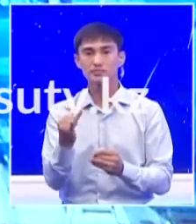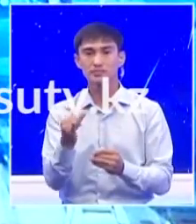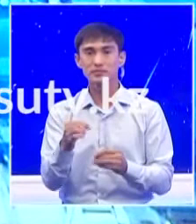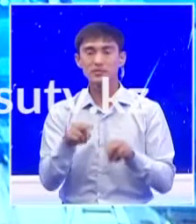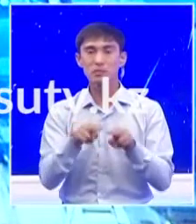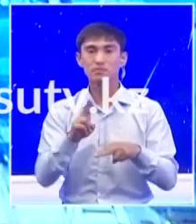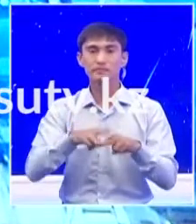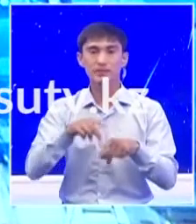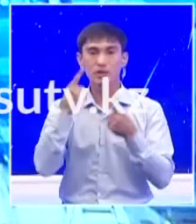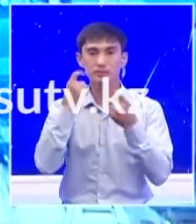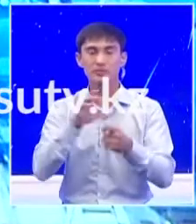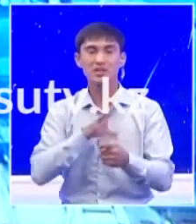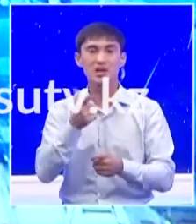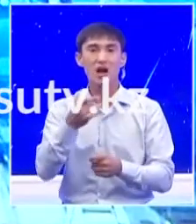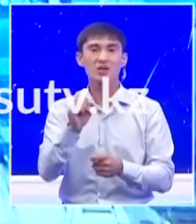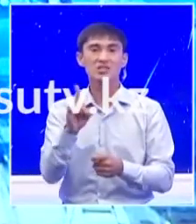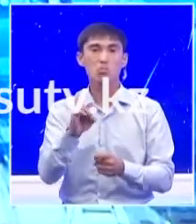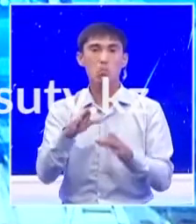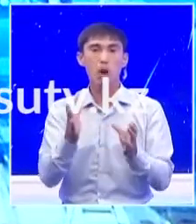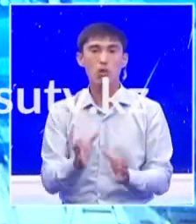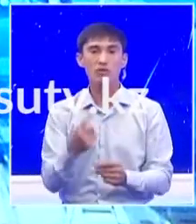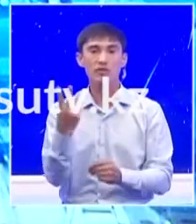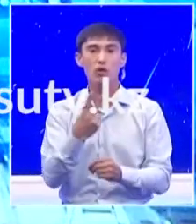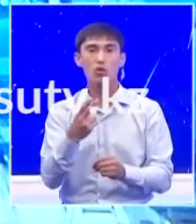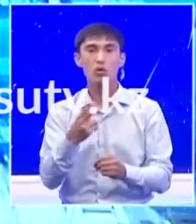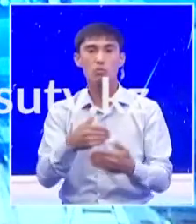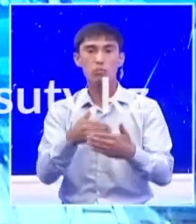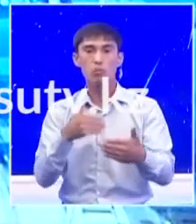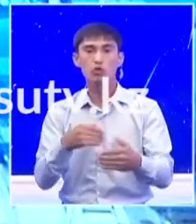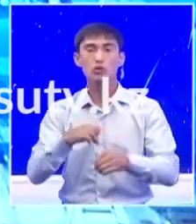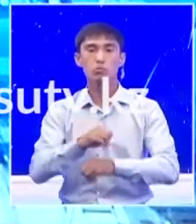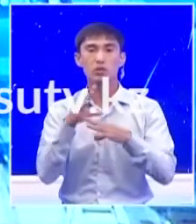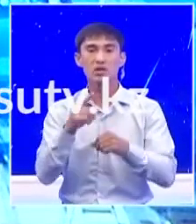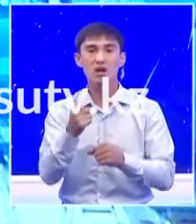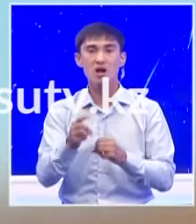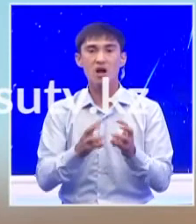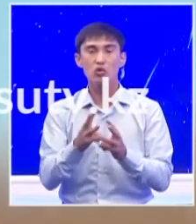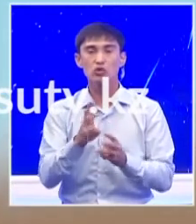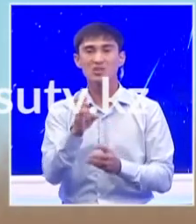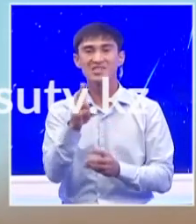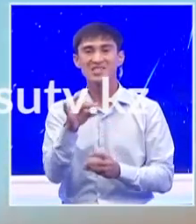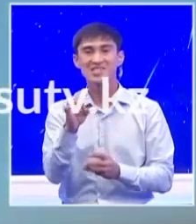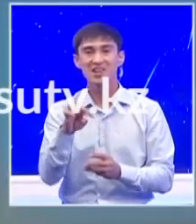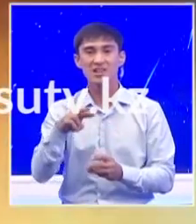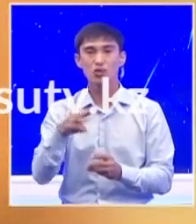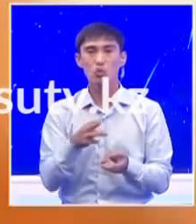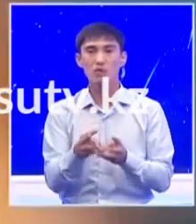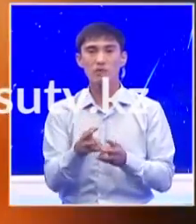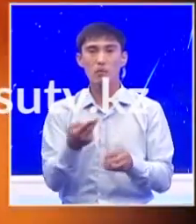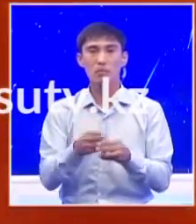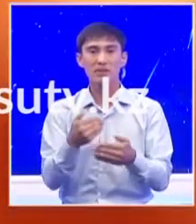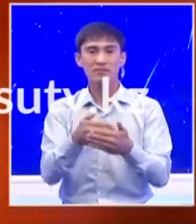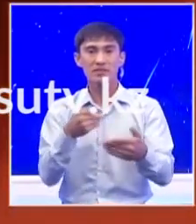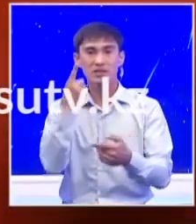мог произойти из-за газового баллона. Второй, прогремевший чуть позже, из-за горючего в баке с дизельным топливом. По предварительным